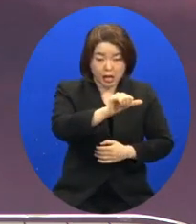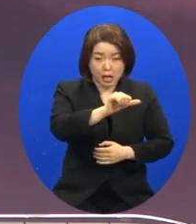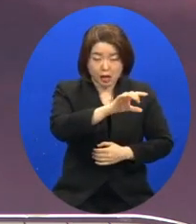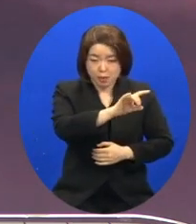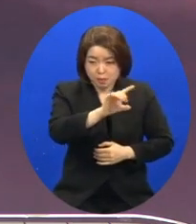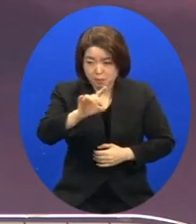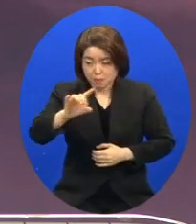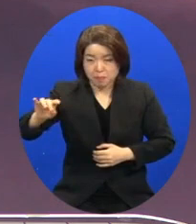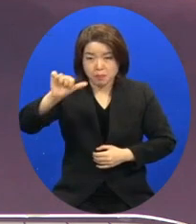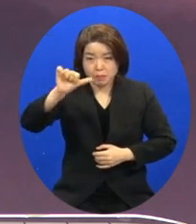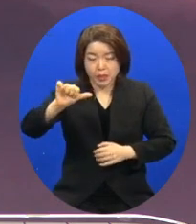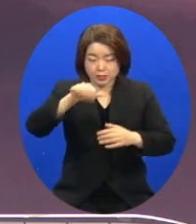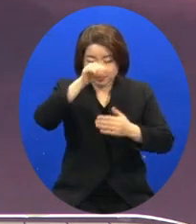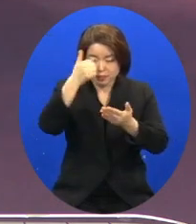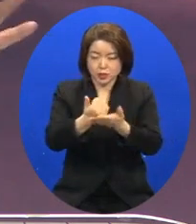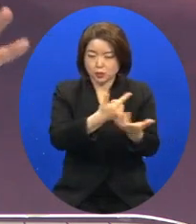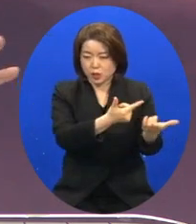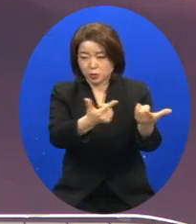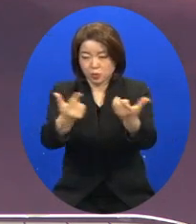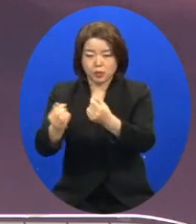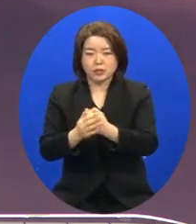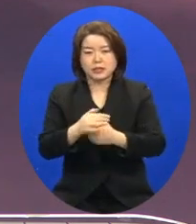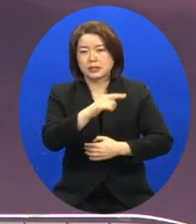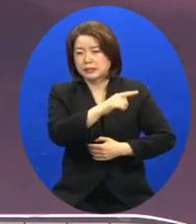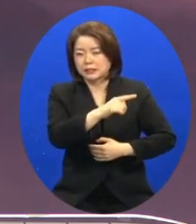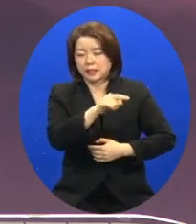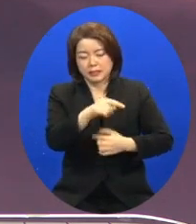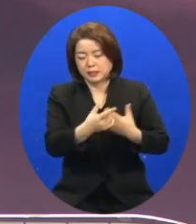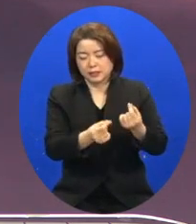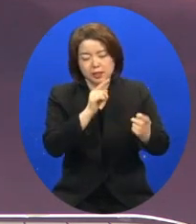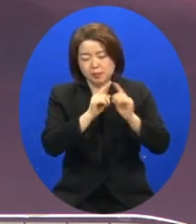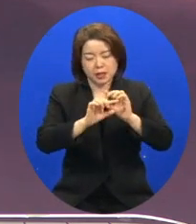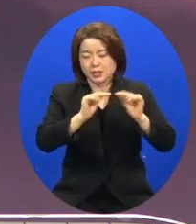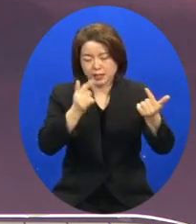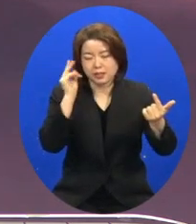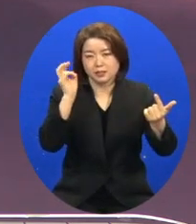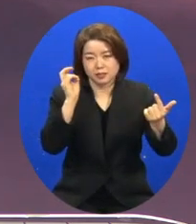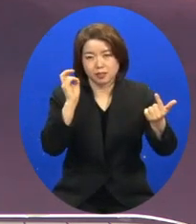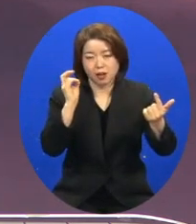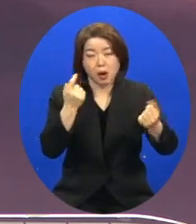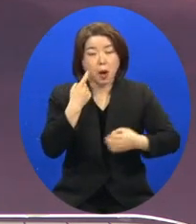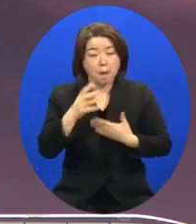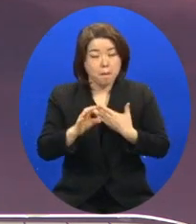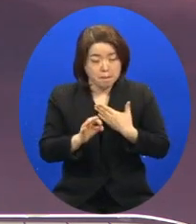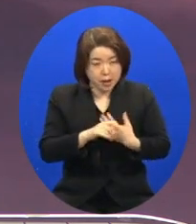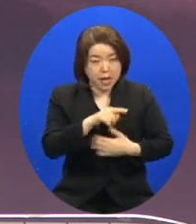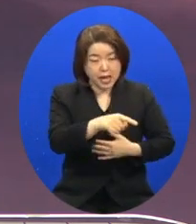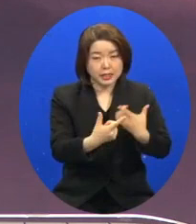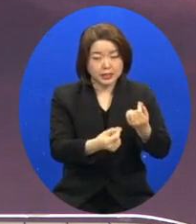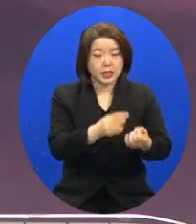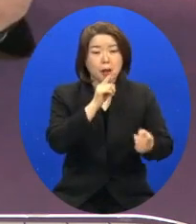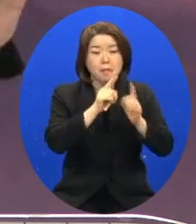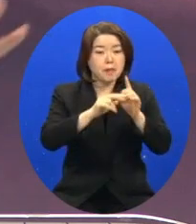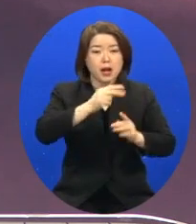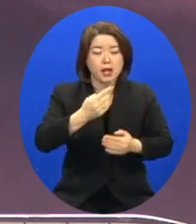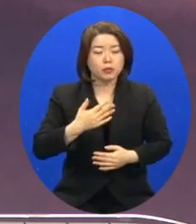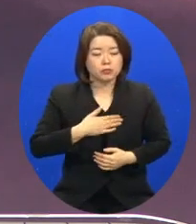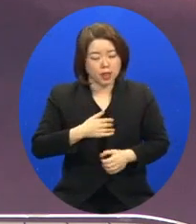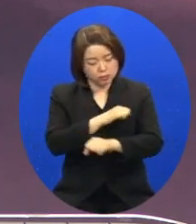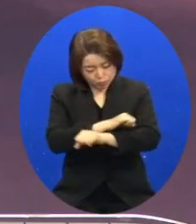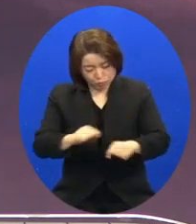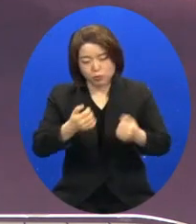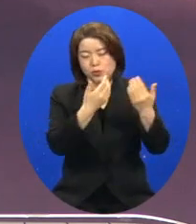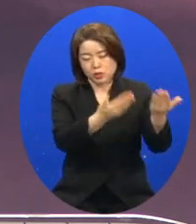똑같이 그 형제가 그렇게 말했을 리가 없습니다. 만약에 그렇게 말을 했다 하더라도 나는 용서할